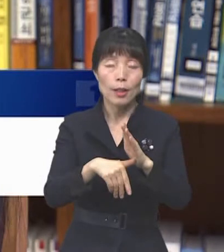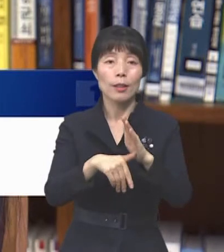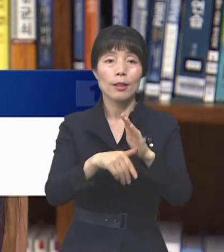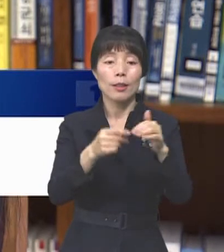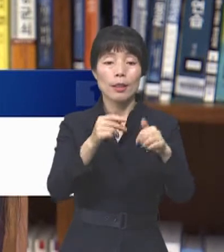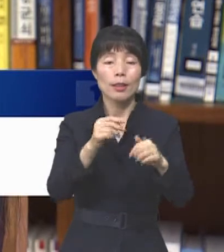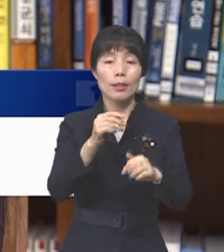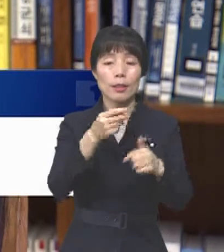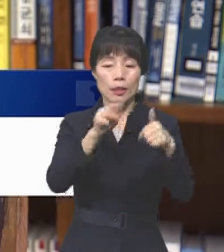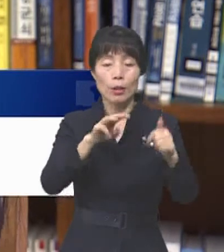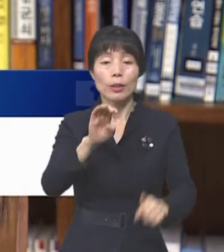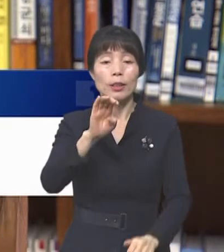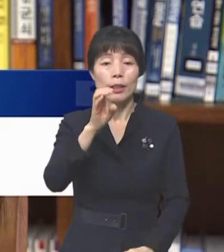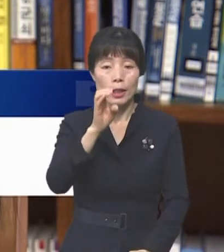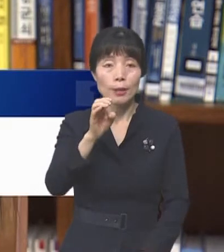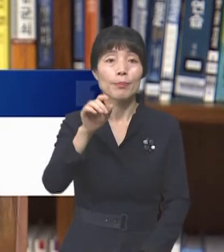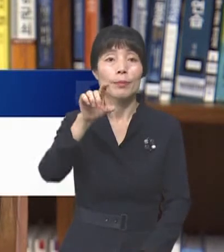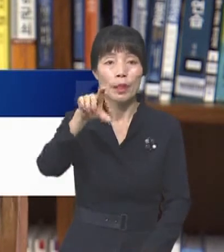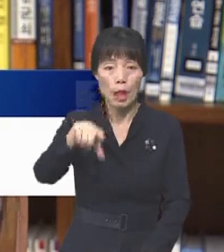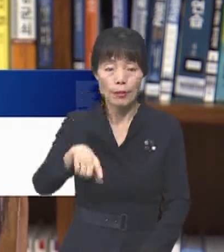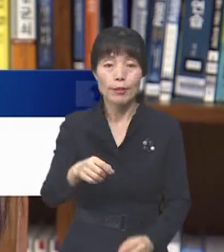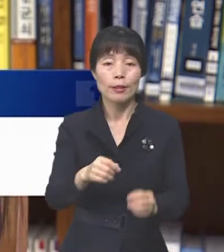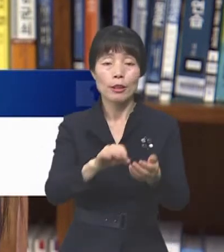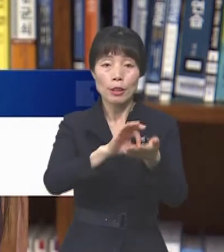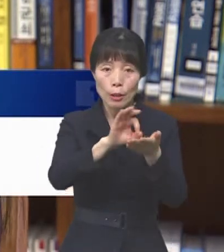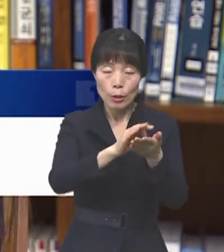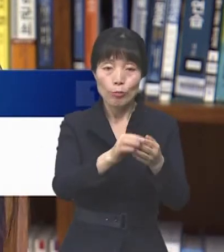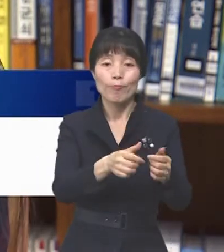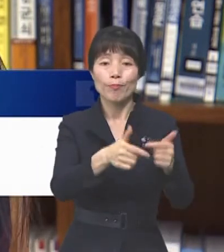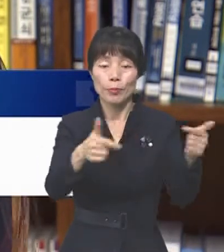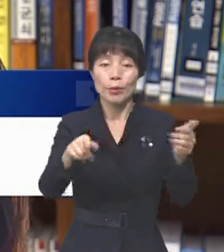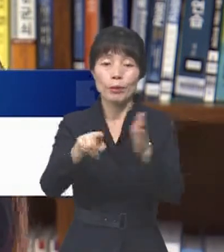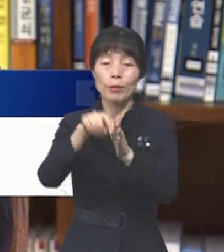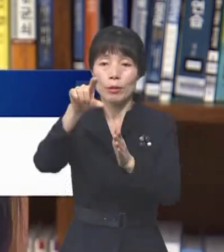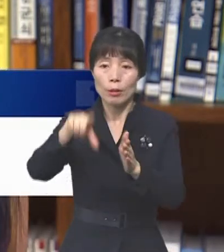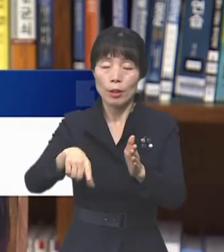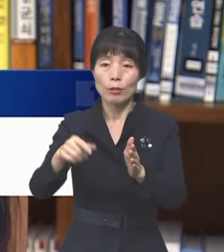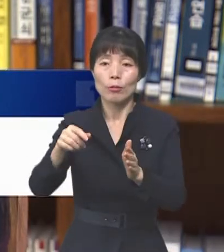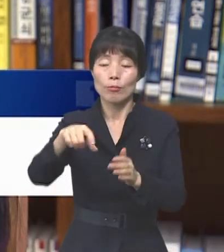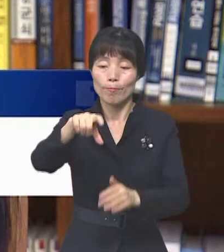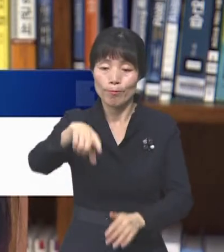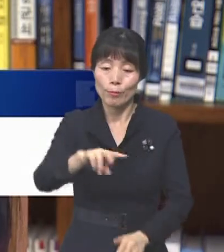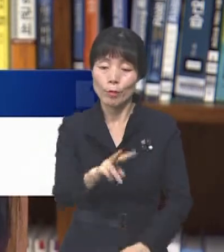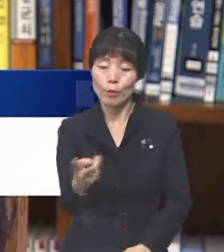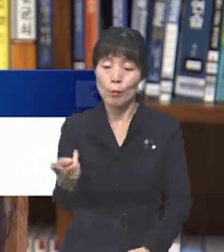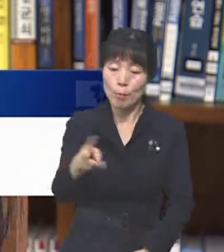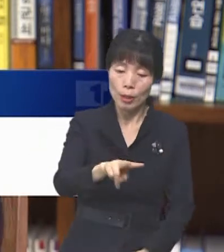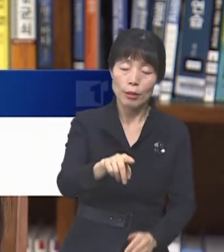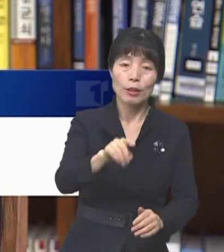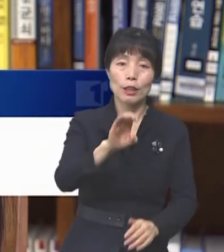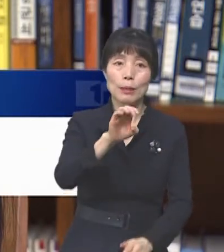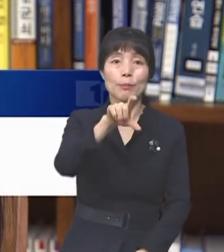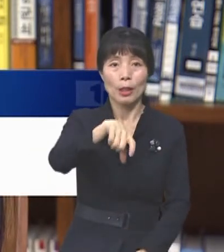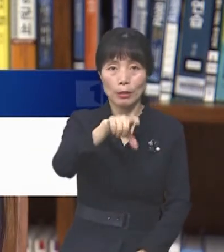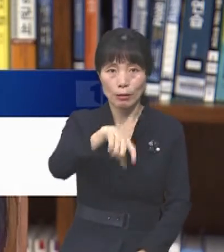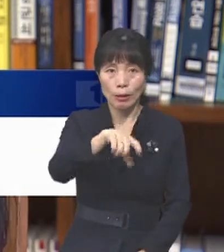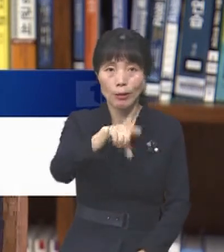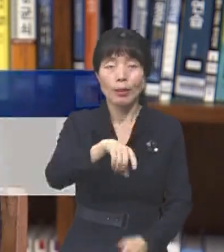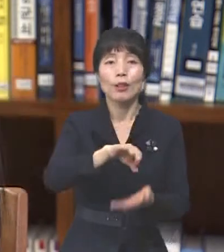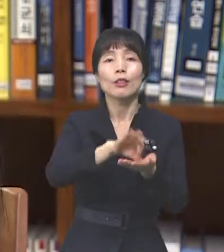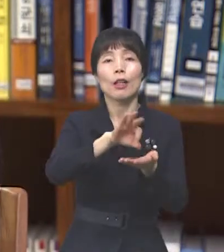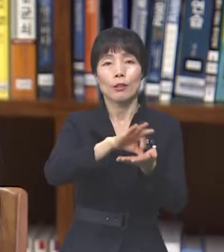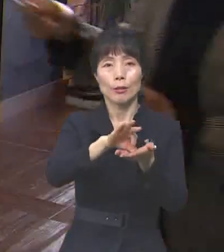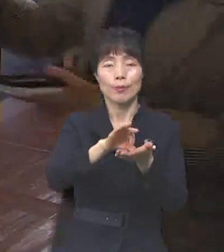주로 이음카드가 급증을 하면서 신용카드 결제분의 상당 부분이 이음카드로 대체한 것으로 저희는